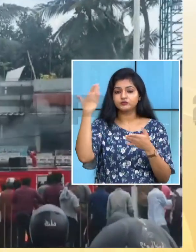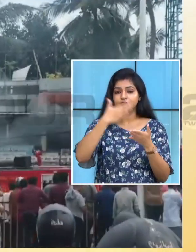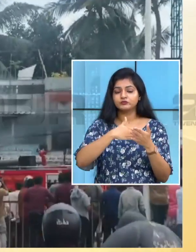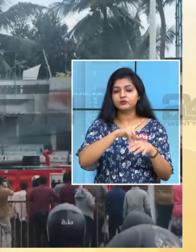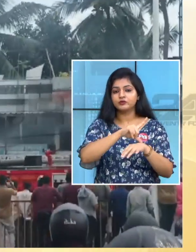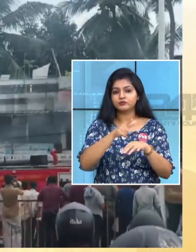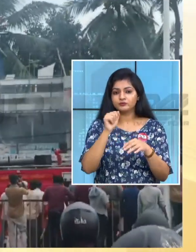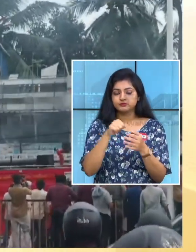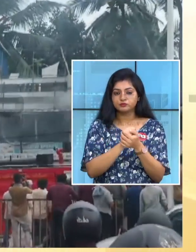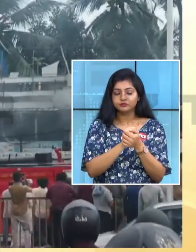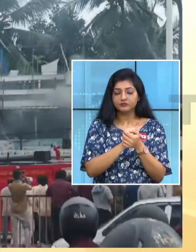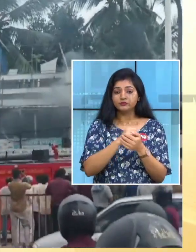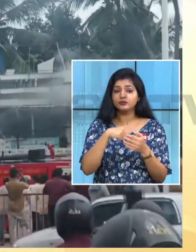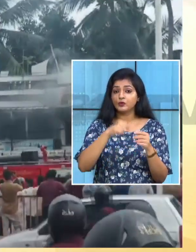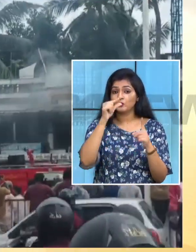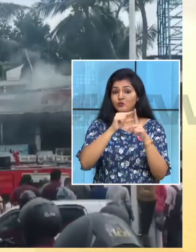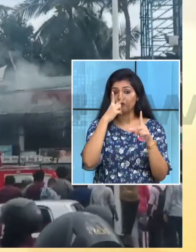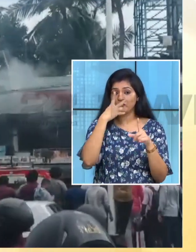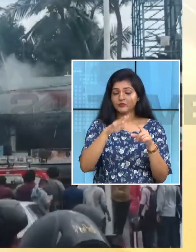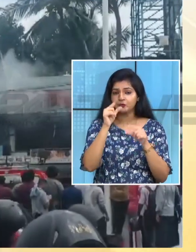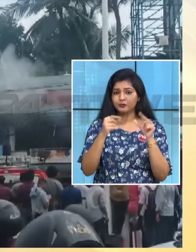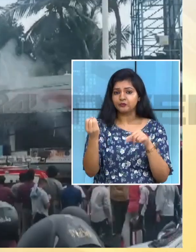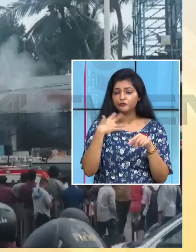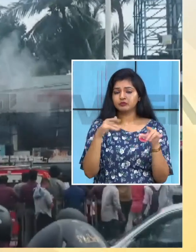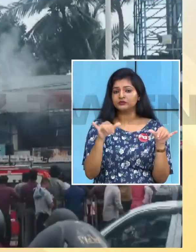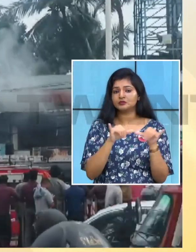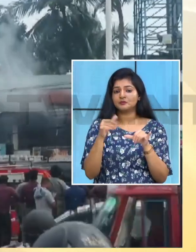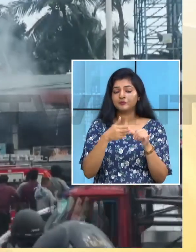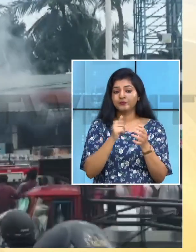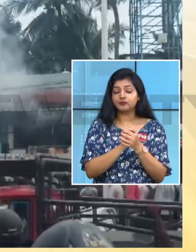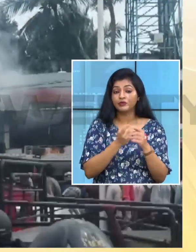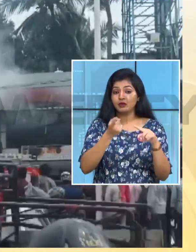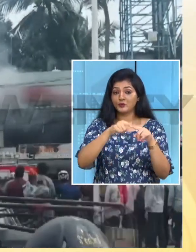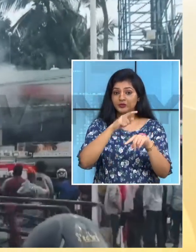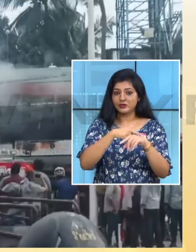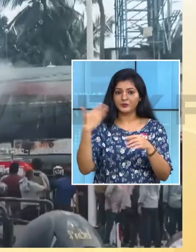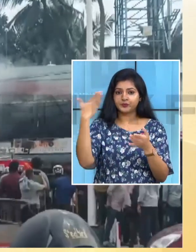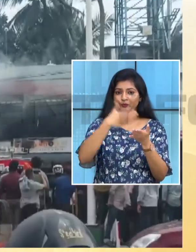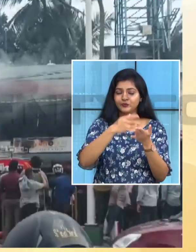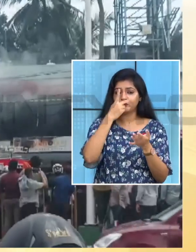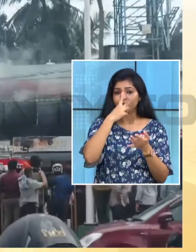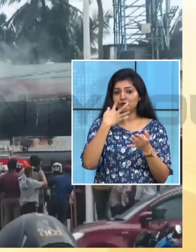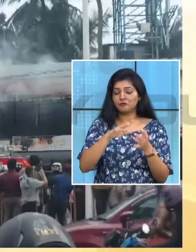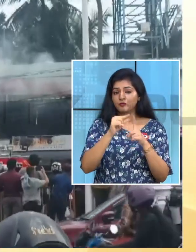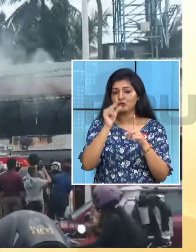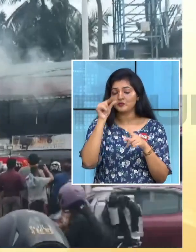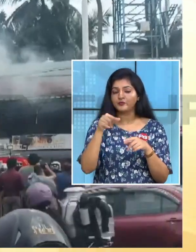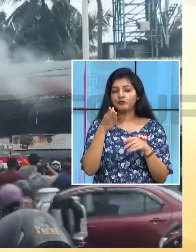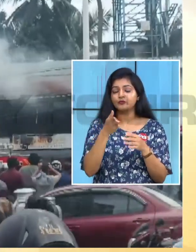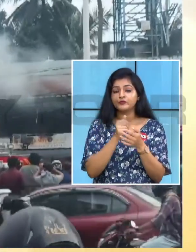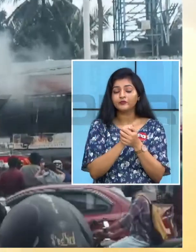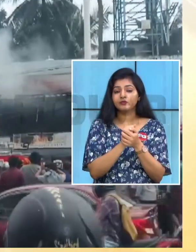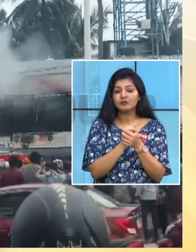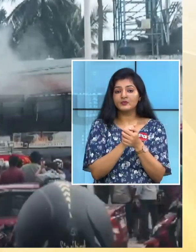അത്തരത്തിലും ദൃക്സാക്ഷികൾ അത് തന്നെ പറയുന്നുണ്ട് ഉന്മേഷ്. ഈ സംഭവ സമയത്ത് അവിടെ ഓടിയെത്തിയ ഒരാളാണ് നമുക്കപ്പോൾ നമ്മളോടിപ്പോൾ സംസാരിച്ചത്. അദ്ദേഹം അടക്കം